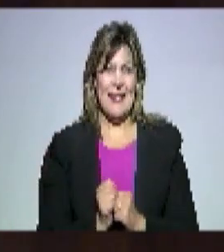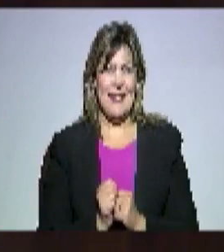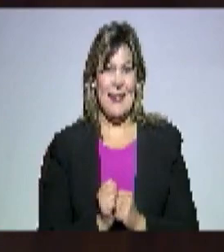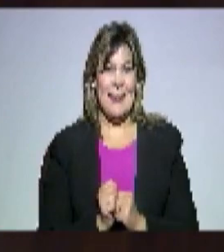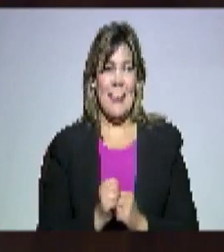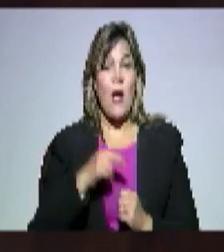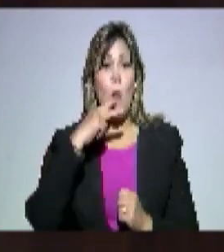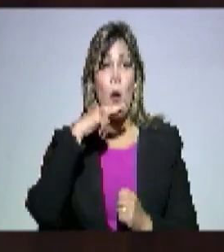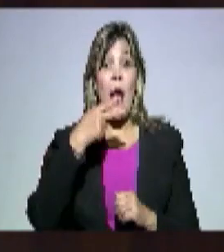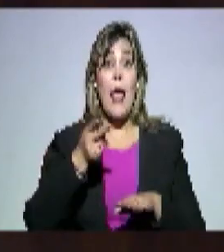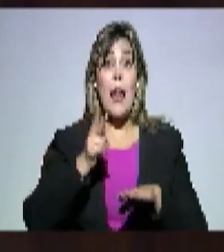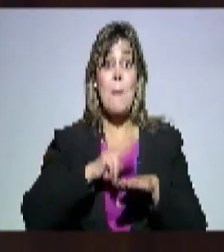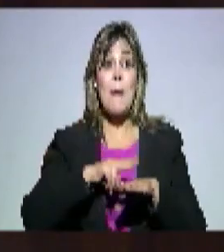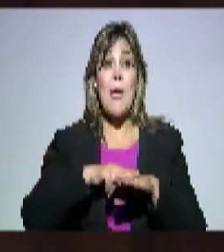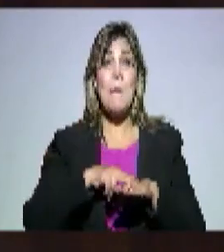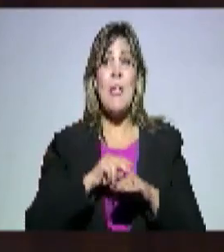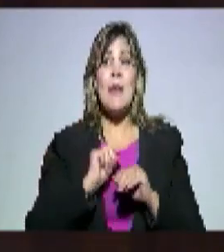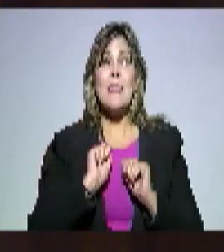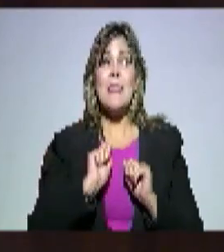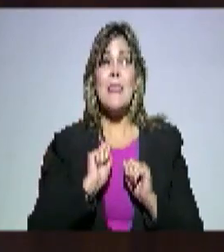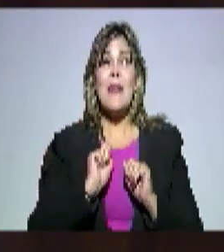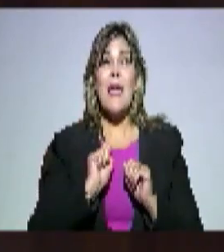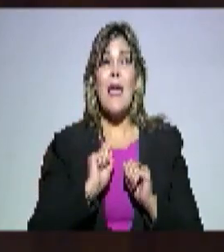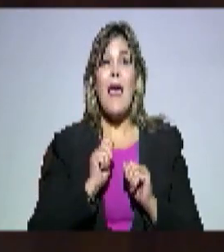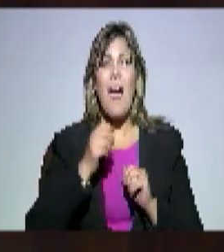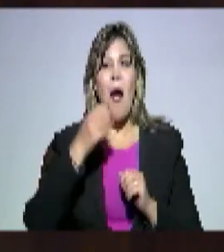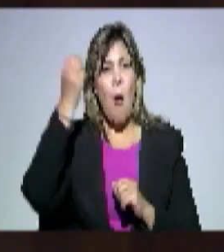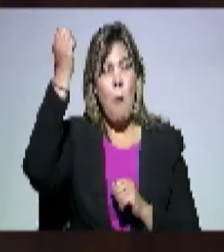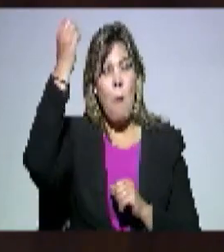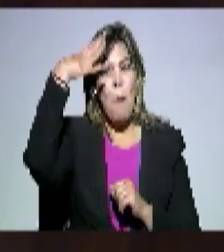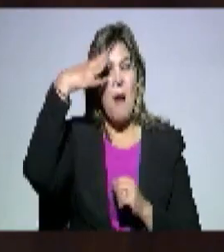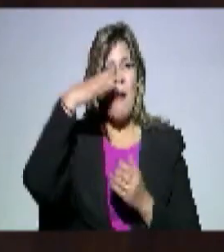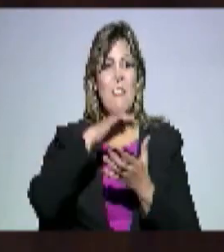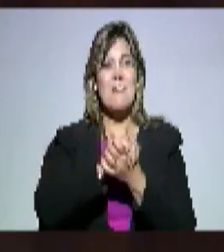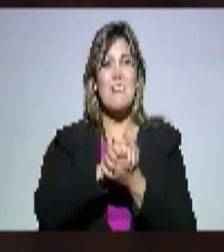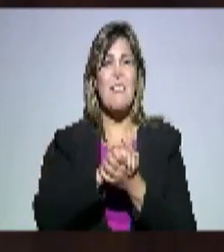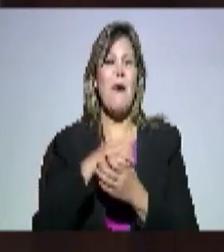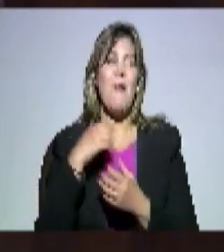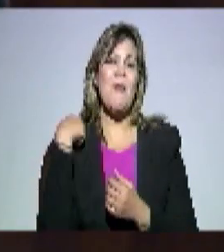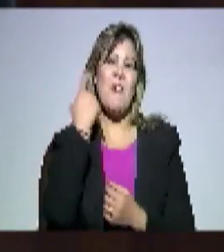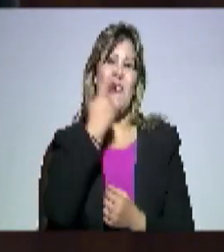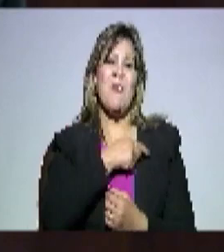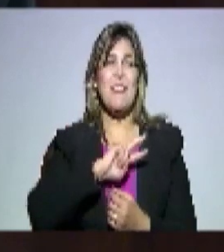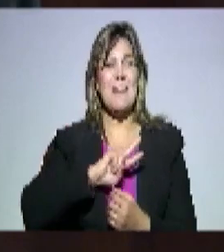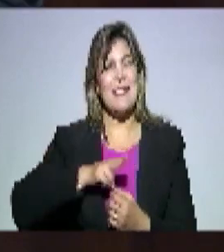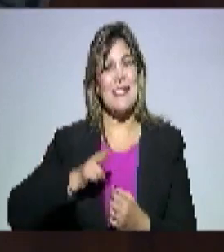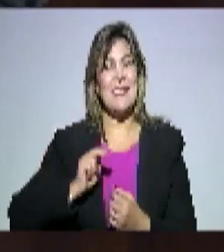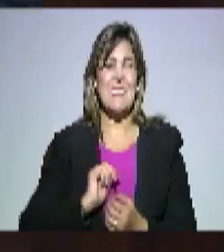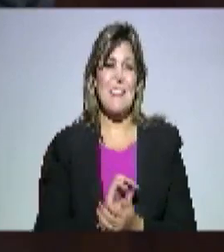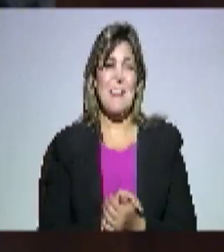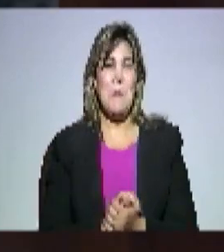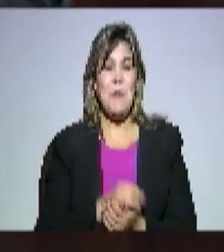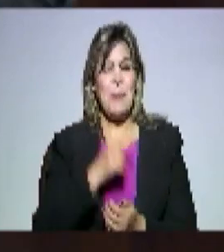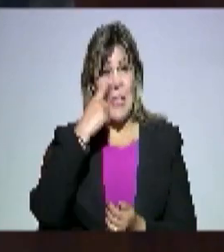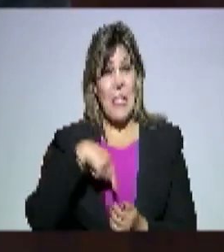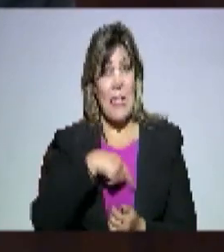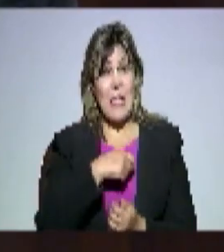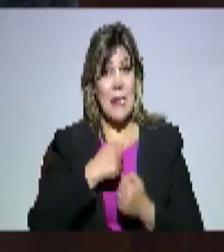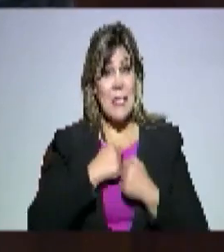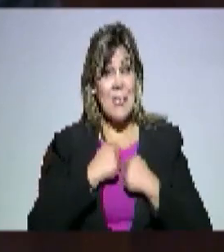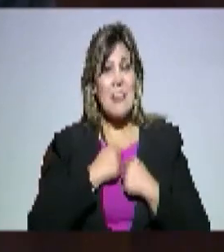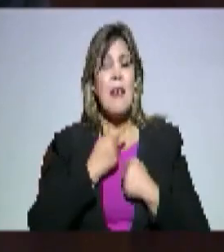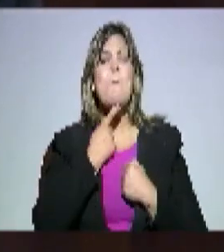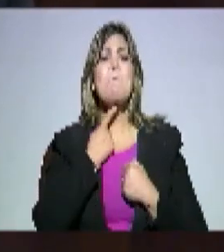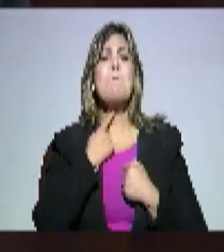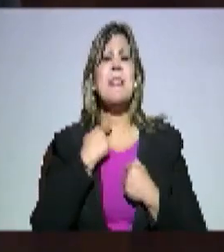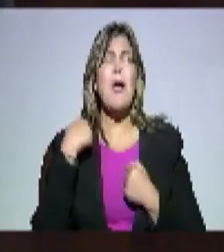وهتكلم معاكم بالذات على حاجه اسمها بركات صداقه القديسين بس قبل ما اخش فيها اقول لكم كده كنيستنا كنيسه تحب